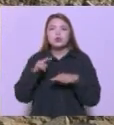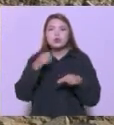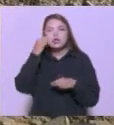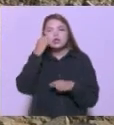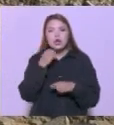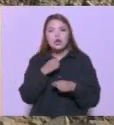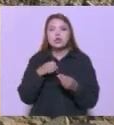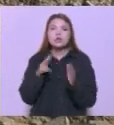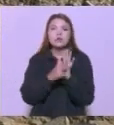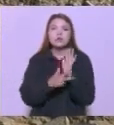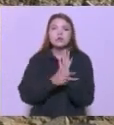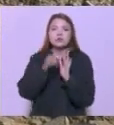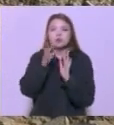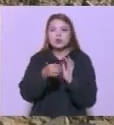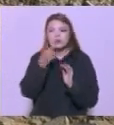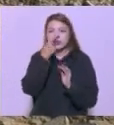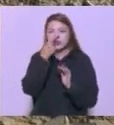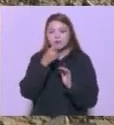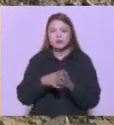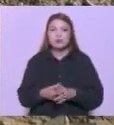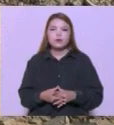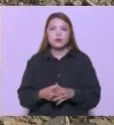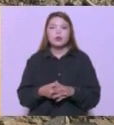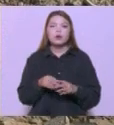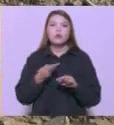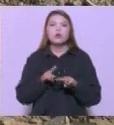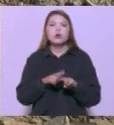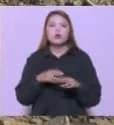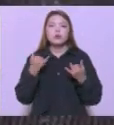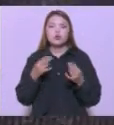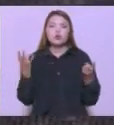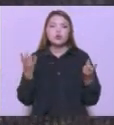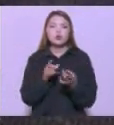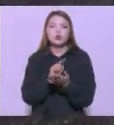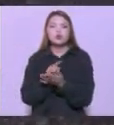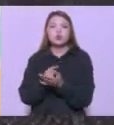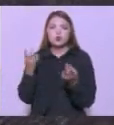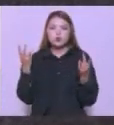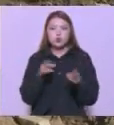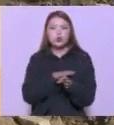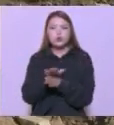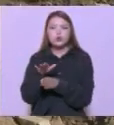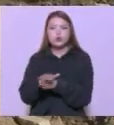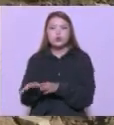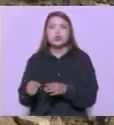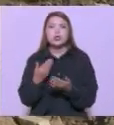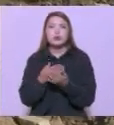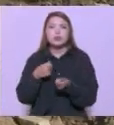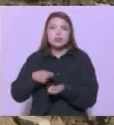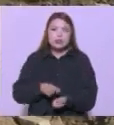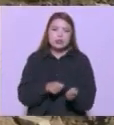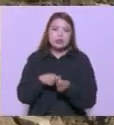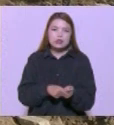тозуы 80%-ге жақындады. Сондықтан осы жұмыс керек жұмыстар қазіргі уақытта. Қазу жұмыстары